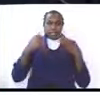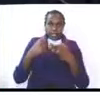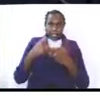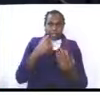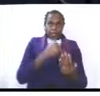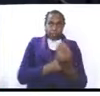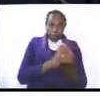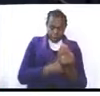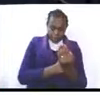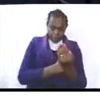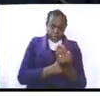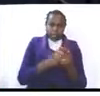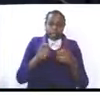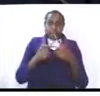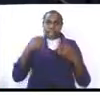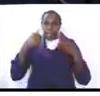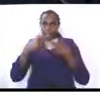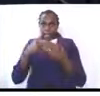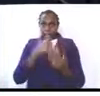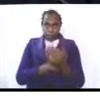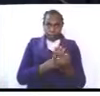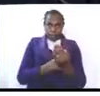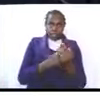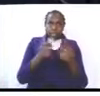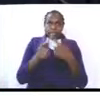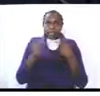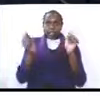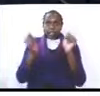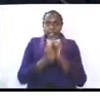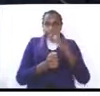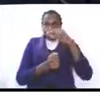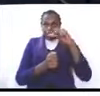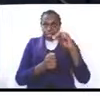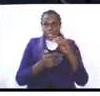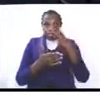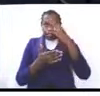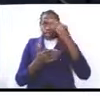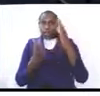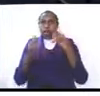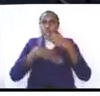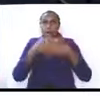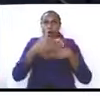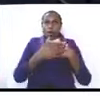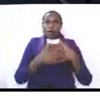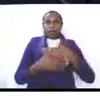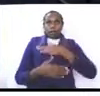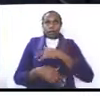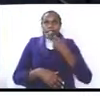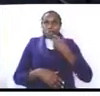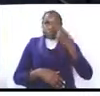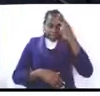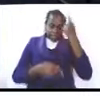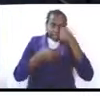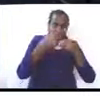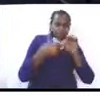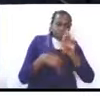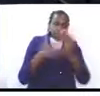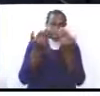asubuhi, ibada ya saa 3 na ibada ya saa 4:30. Kwa hivyo wazazi mtaandamana na watoto